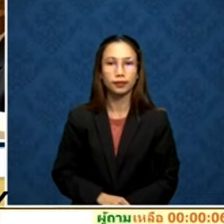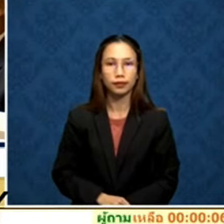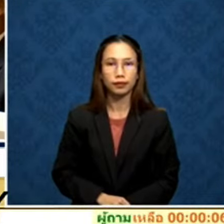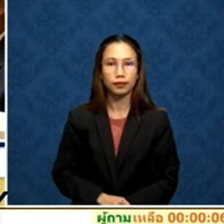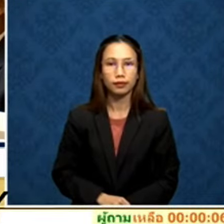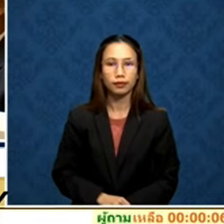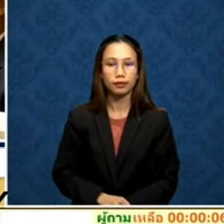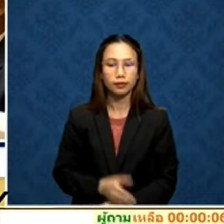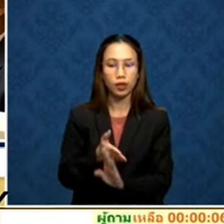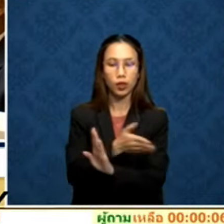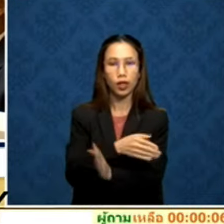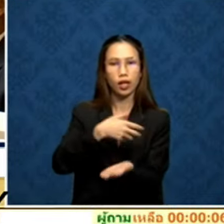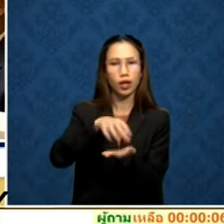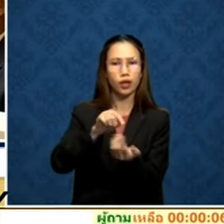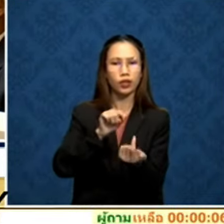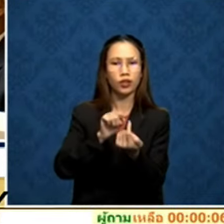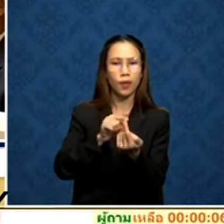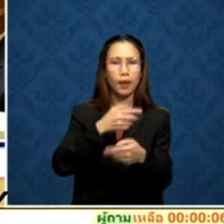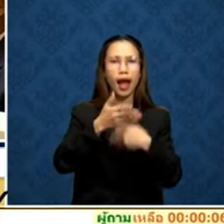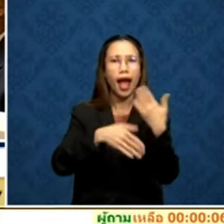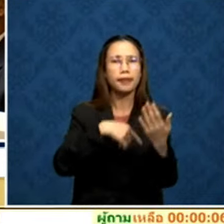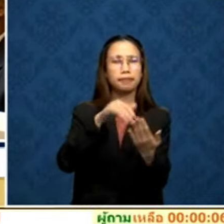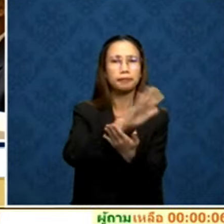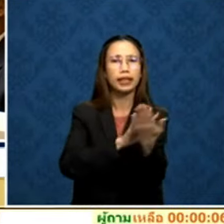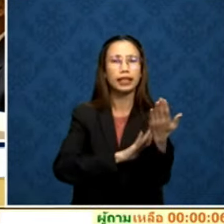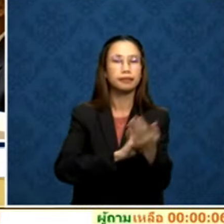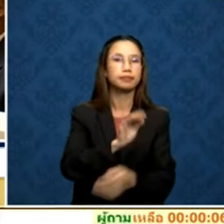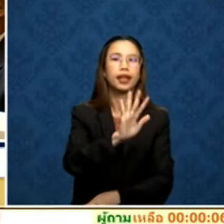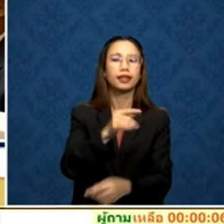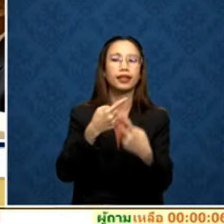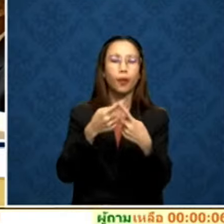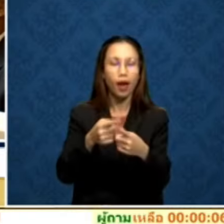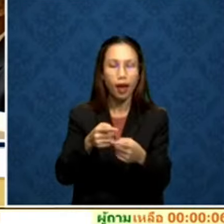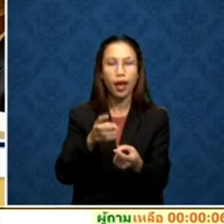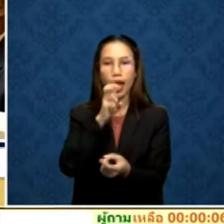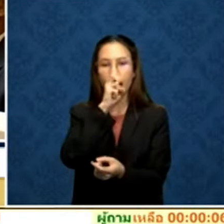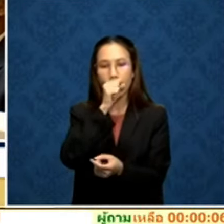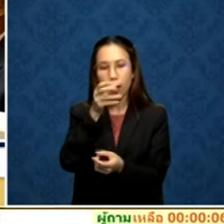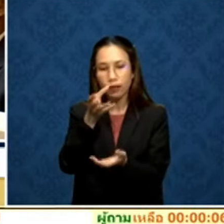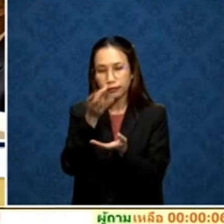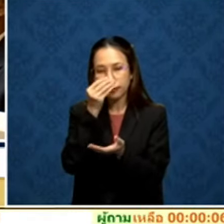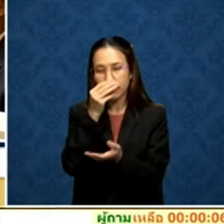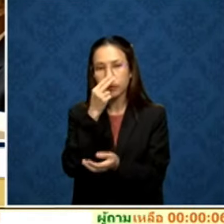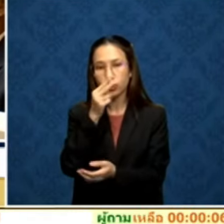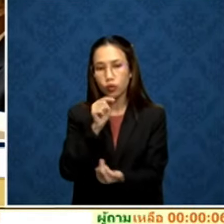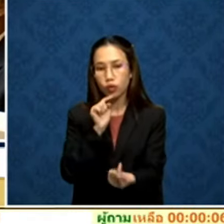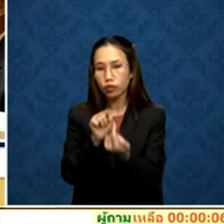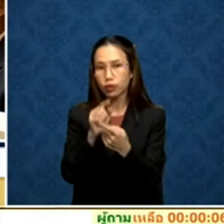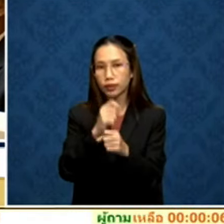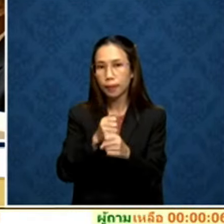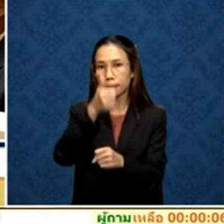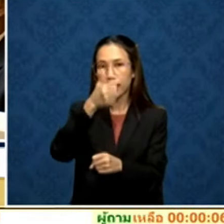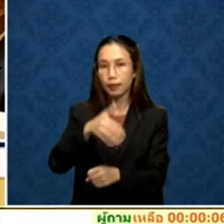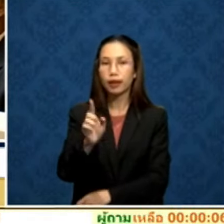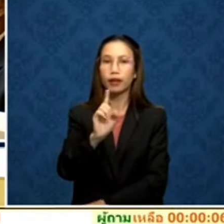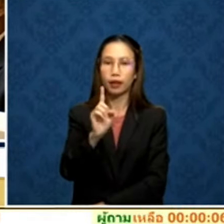เรียนนะครับเรื่องของการขายชาติคงไม่ใช่เป็นเรื่องของการขายชาติหรอกครับก็เป็นการให้การศึกษาว่าจริงๆแล้วเหมาะสมหรือเปล่าที่จะทำนะครับเพราะฉะนั้น